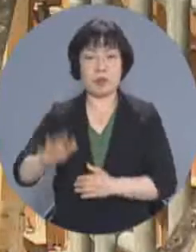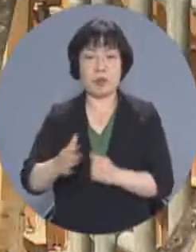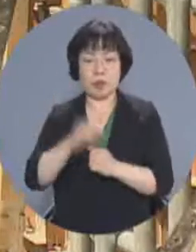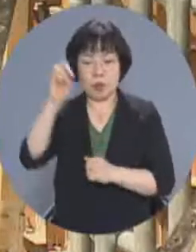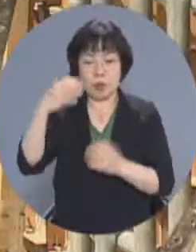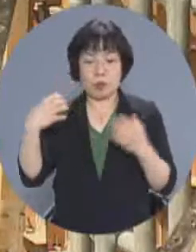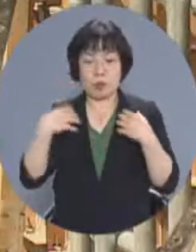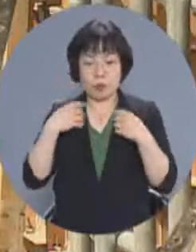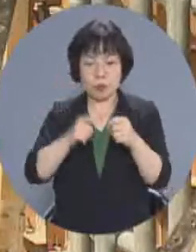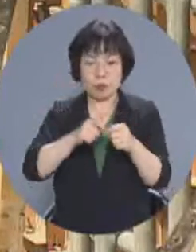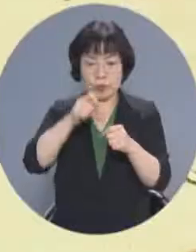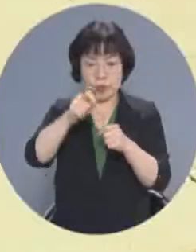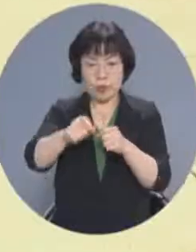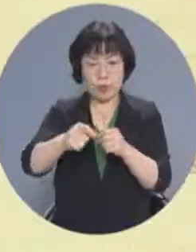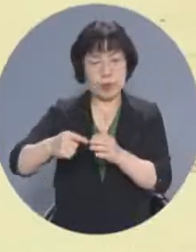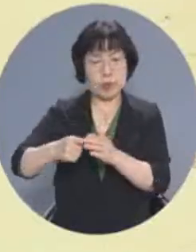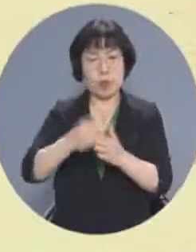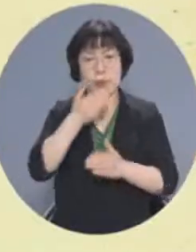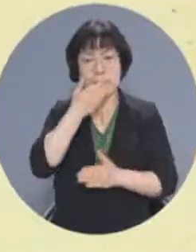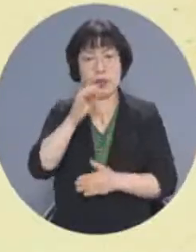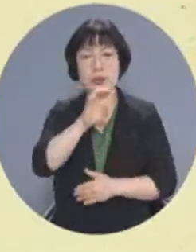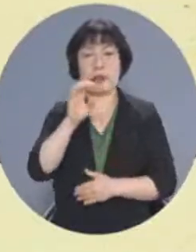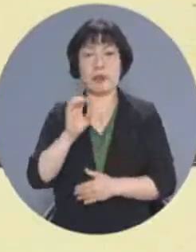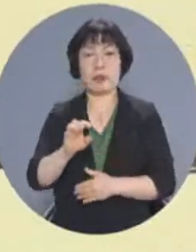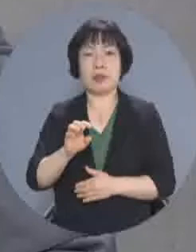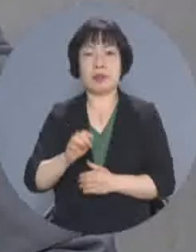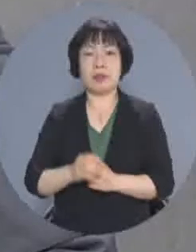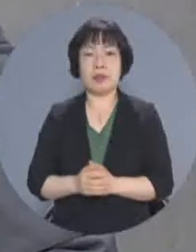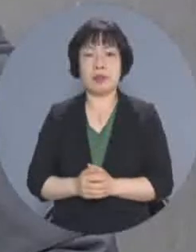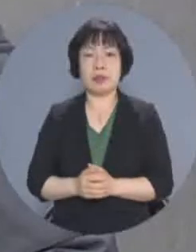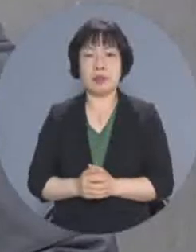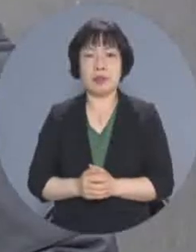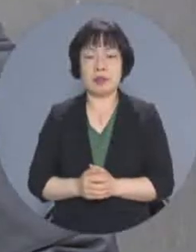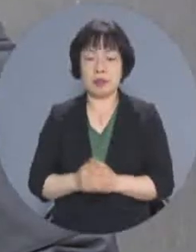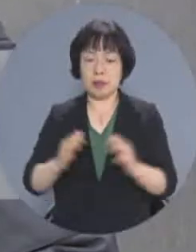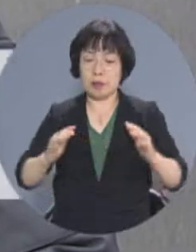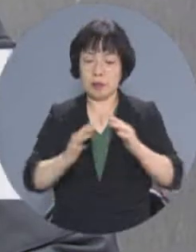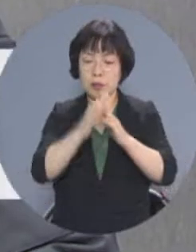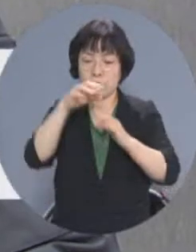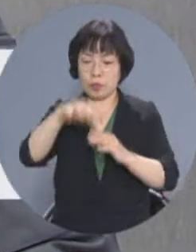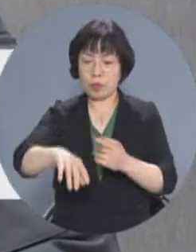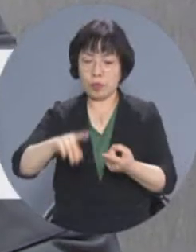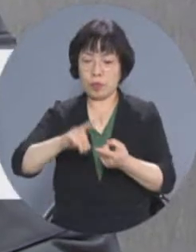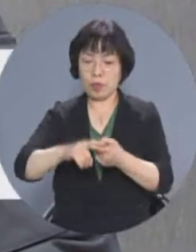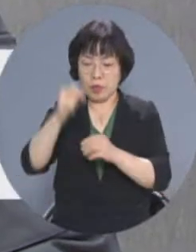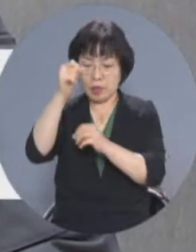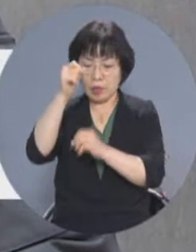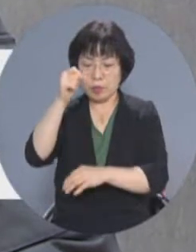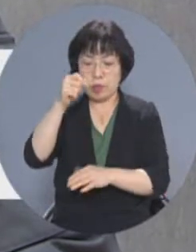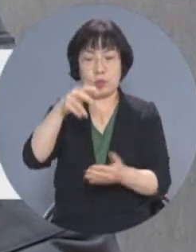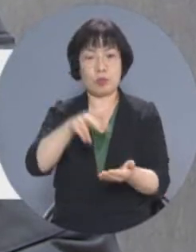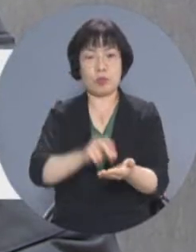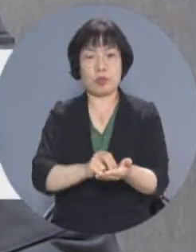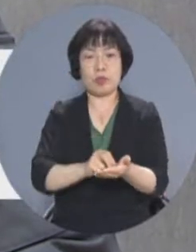광주시가 장기적으로 추진할 수 있을지 의문이라고 지적했습니다. 이것이 건설 현장의 근본적인 구조 문제를